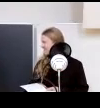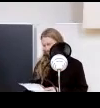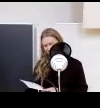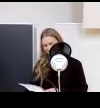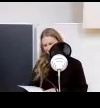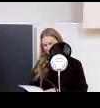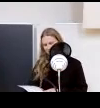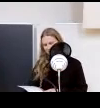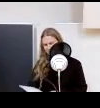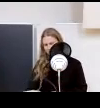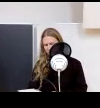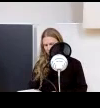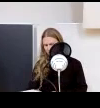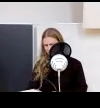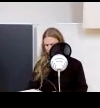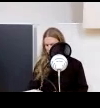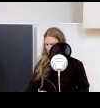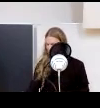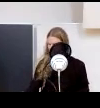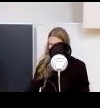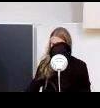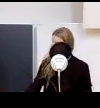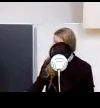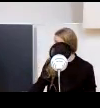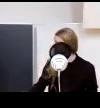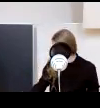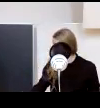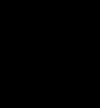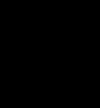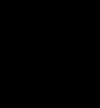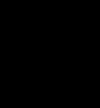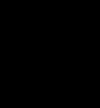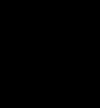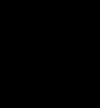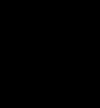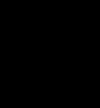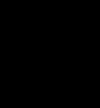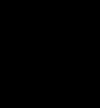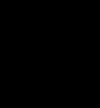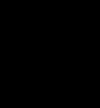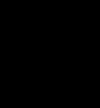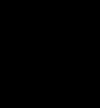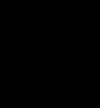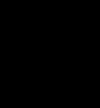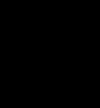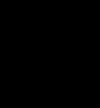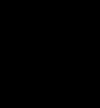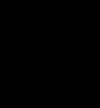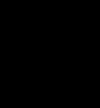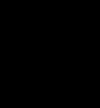arvoisia. Mut joo, eli päästetään Juuso ääneen. Ole hyvä. Joo. Jes, hei kaikille.